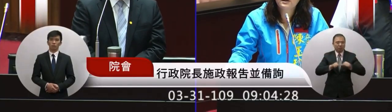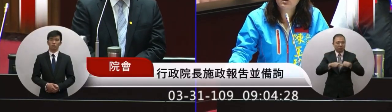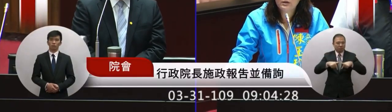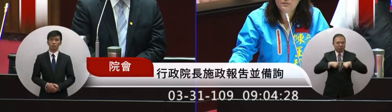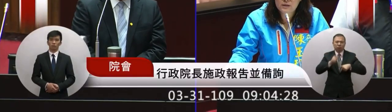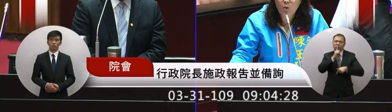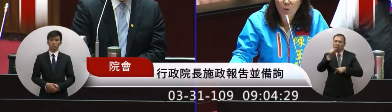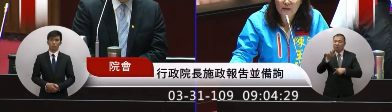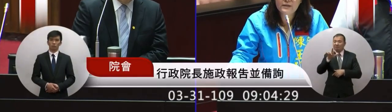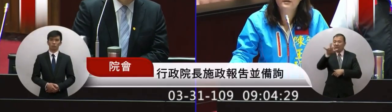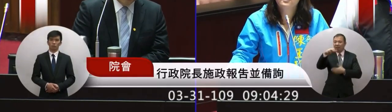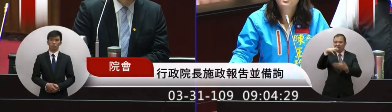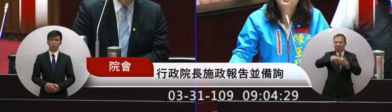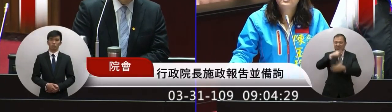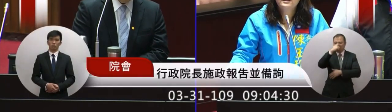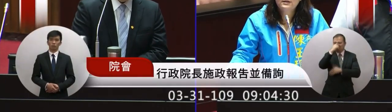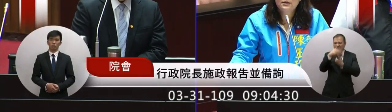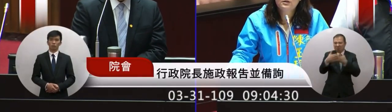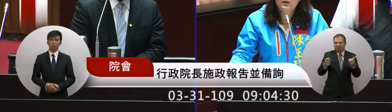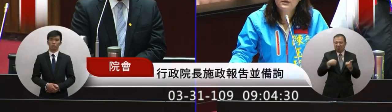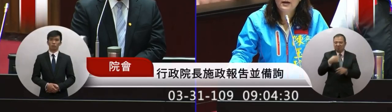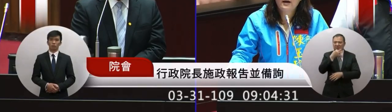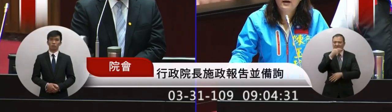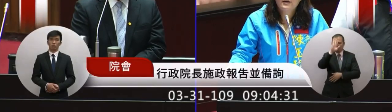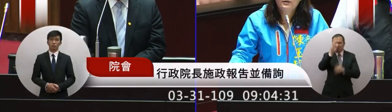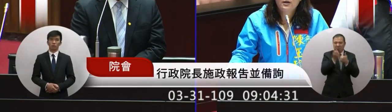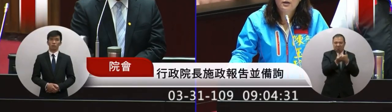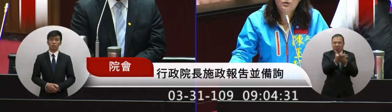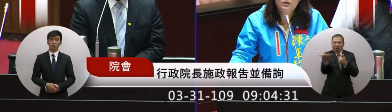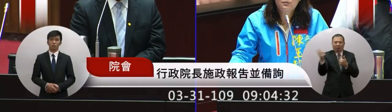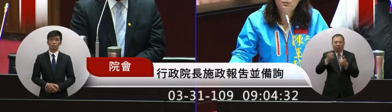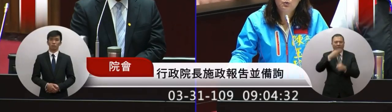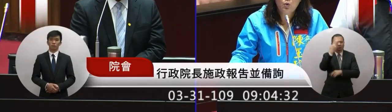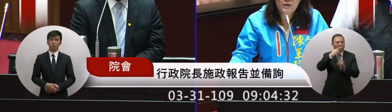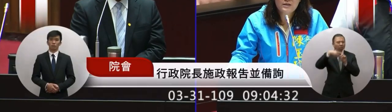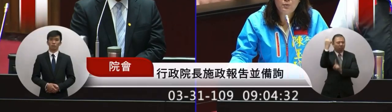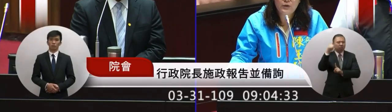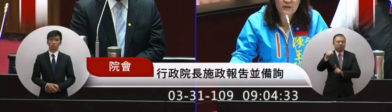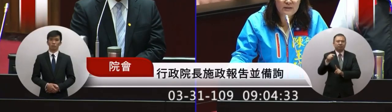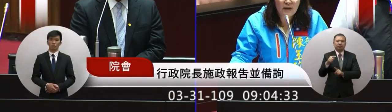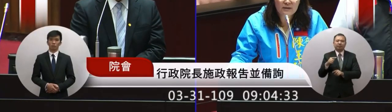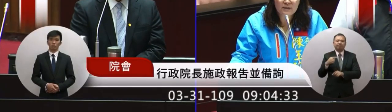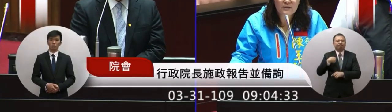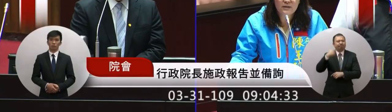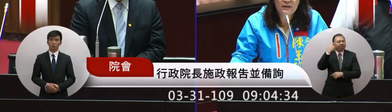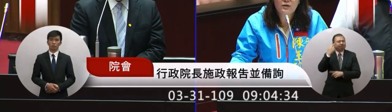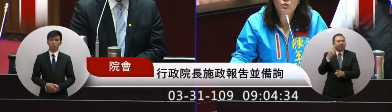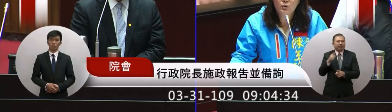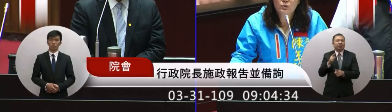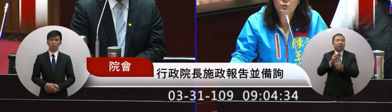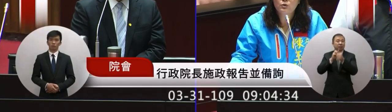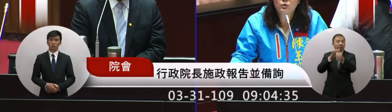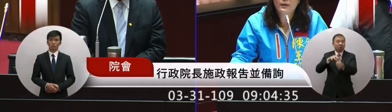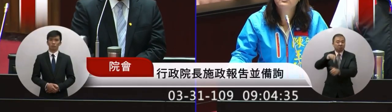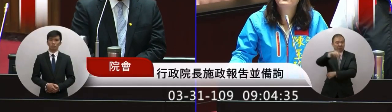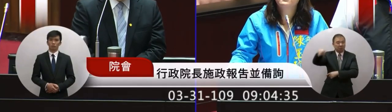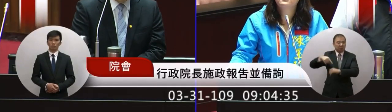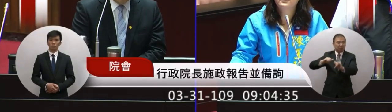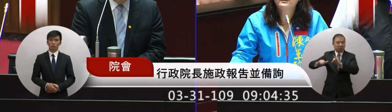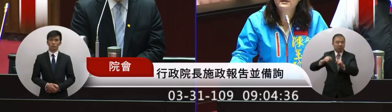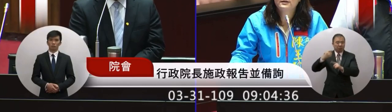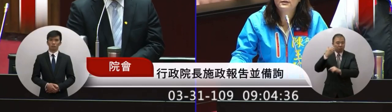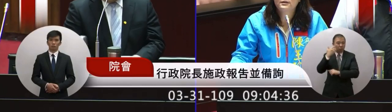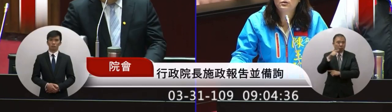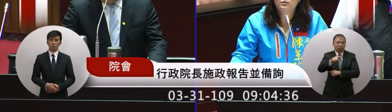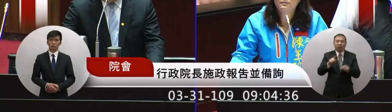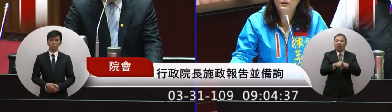间嘛，相对是比较危险，所以在这个情况下，就是国人是不宜搭乘这个大众运输工具嘛，对吗？